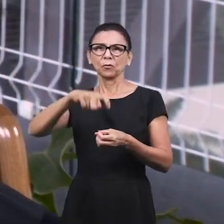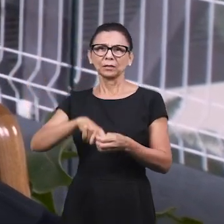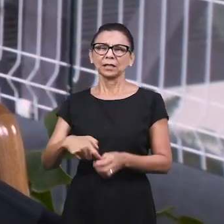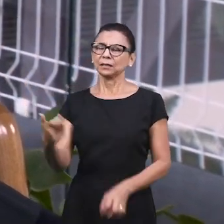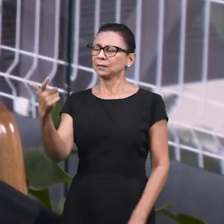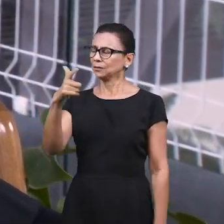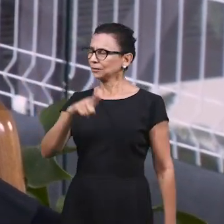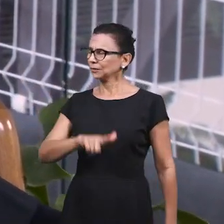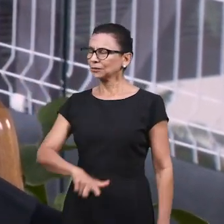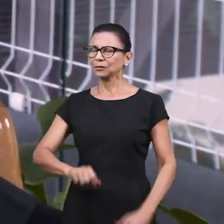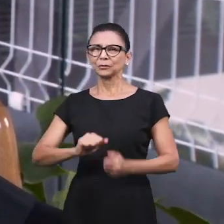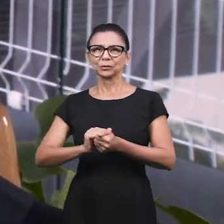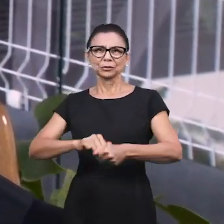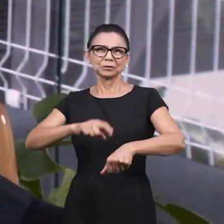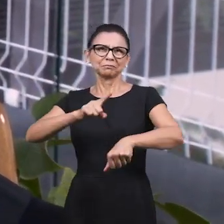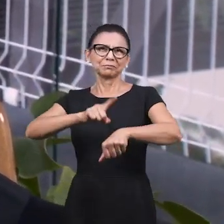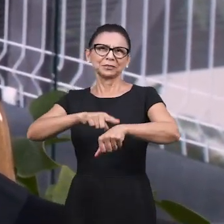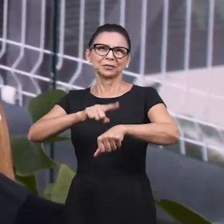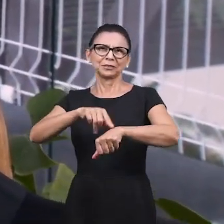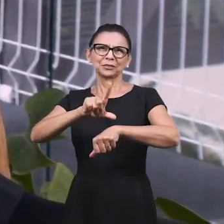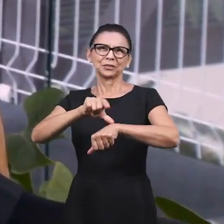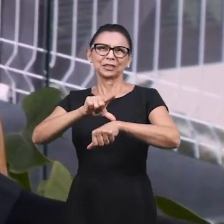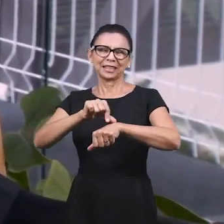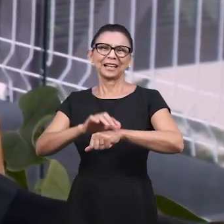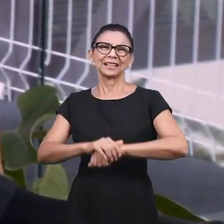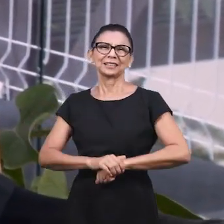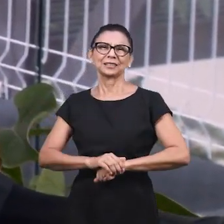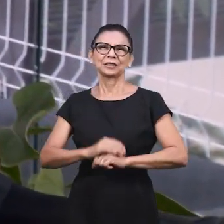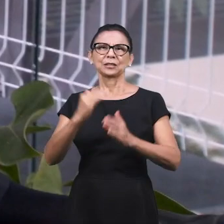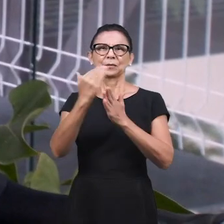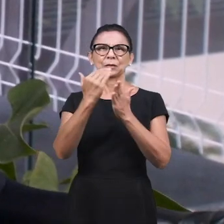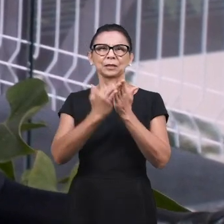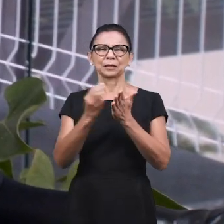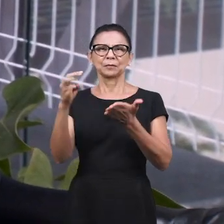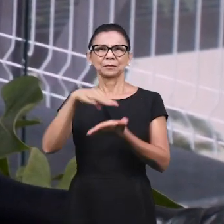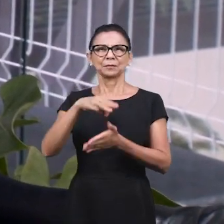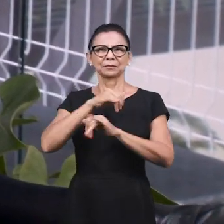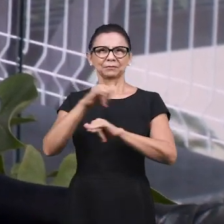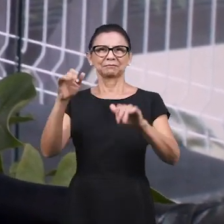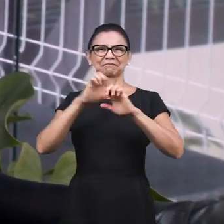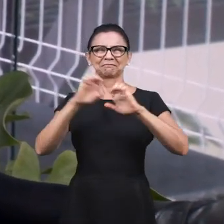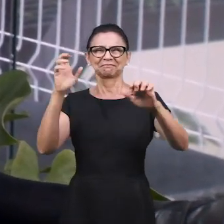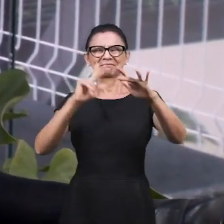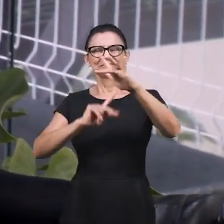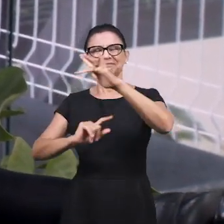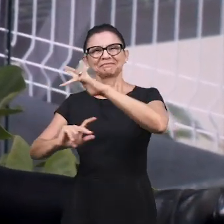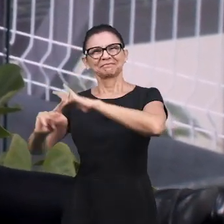cette heure-ci avec une édition de plus de l'Église chrétienne Maranatha en annonçant l'Évangile